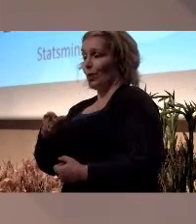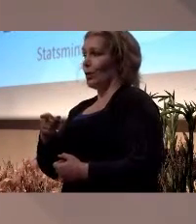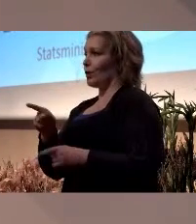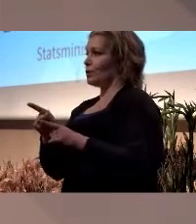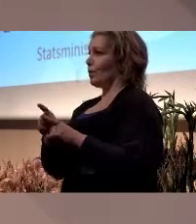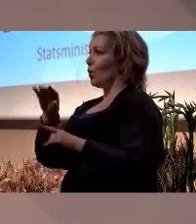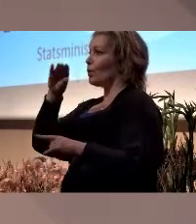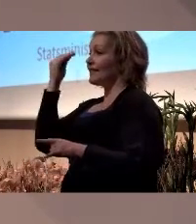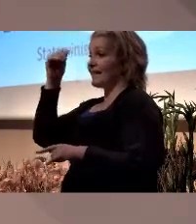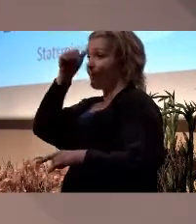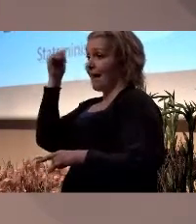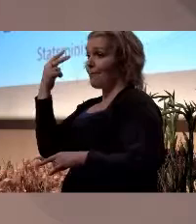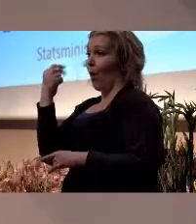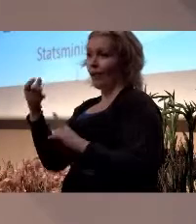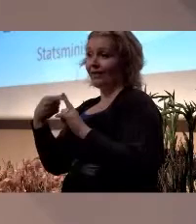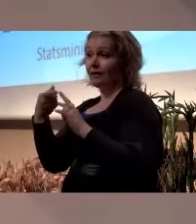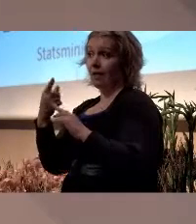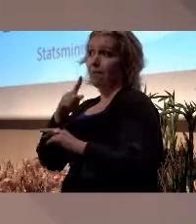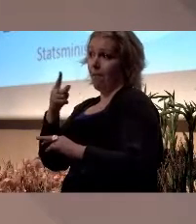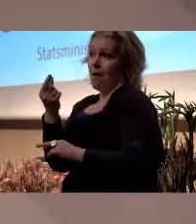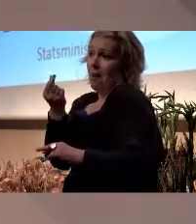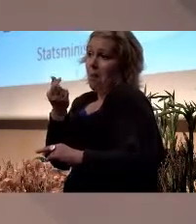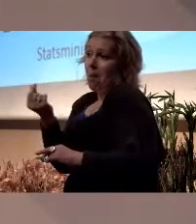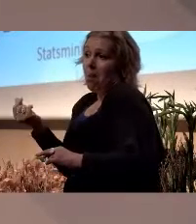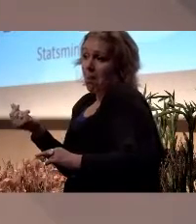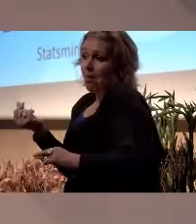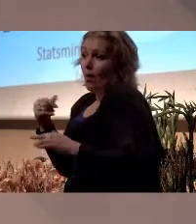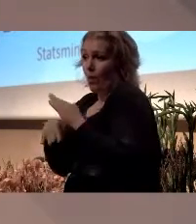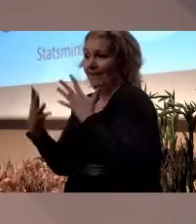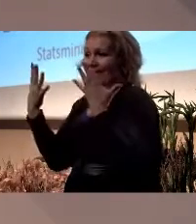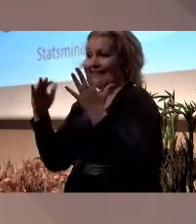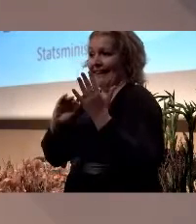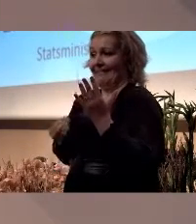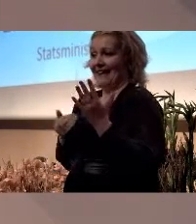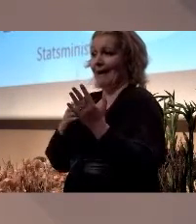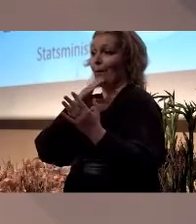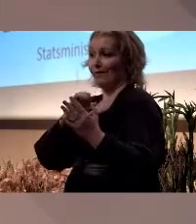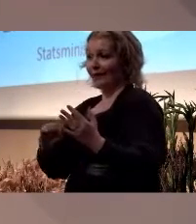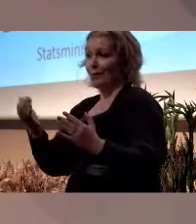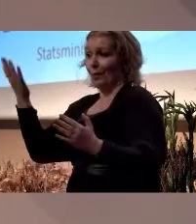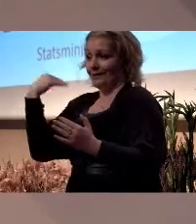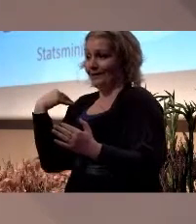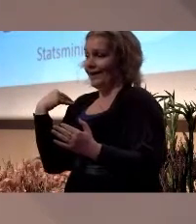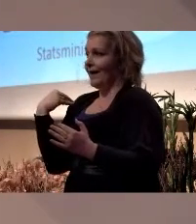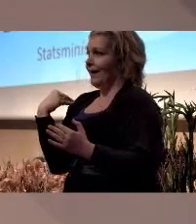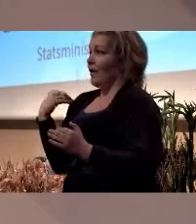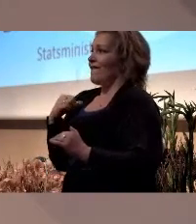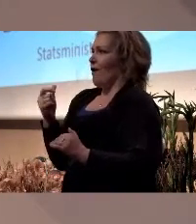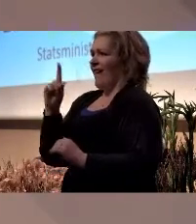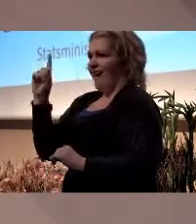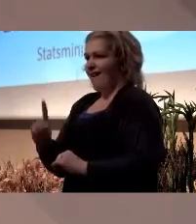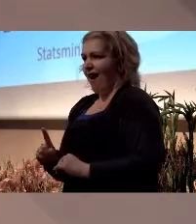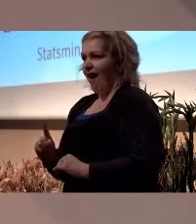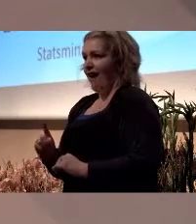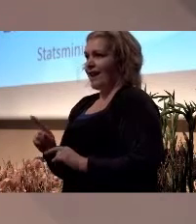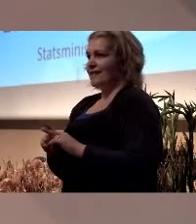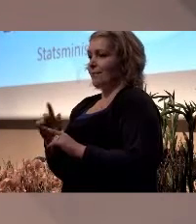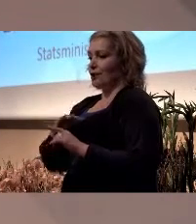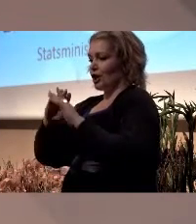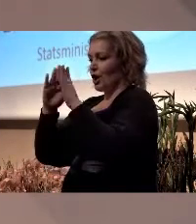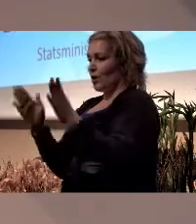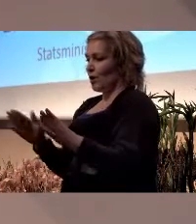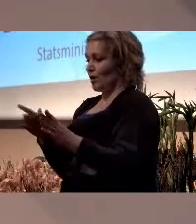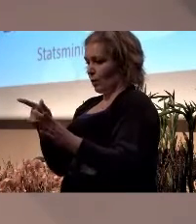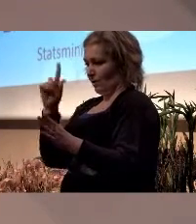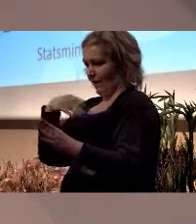på Universitetet i Bergen. På 80-tallet var det bare en håndfull, sånn under 10 kvinnelige professorer. Det var selvfølgelig litt rart når hun ble innlagt på sykehuset